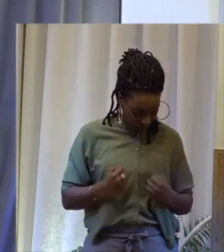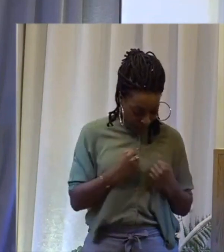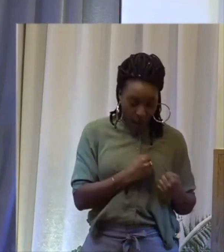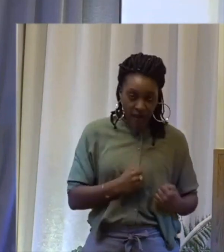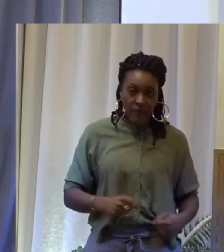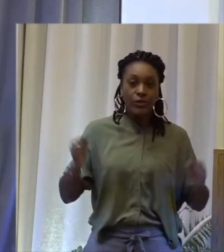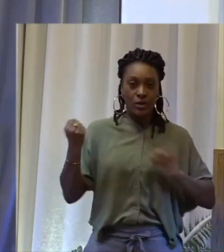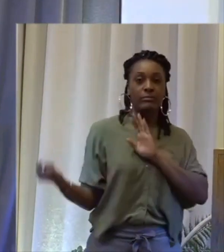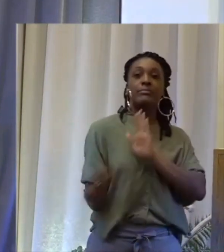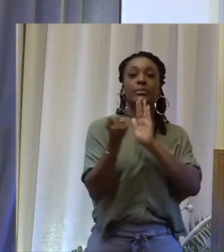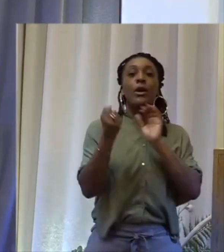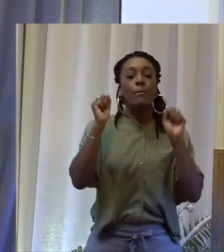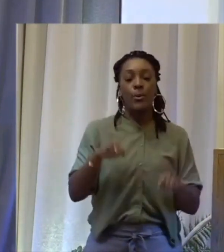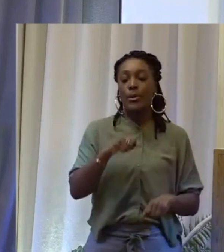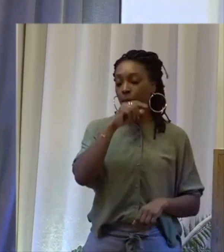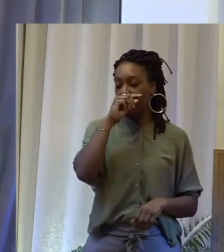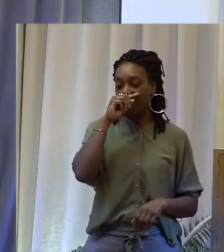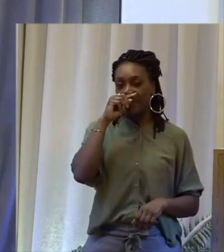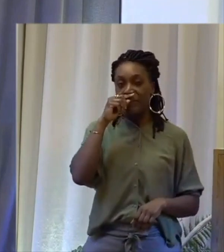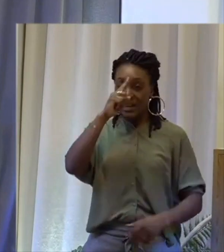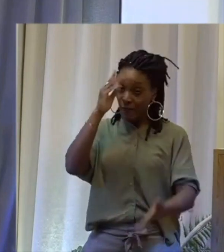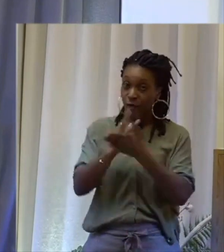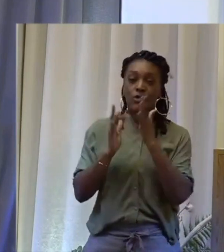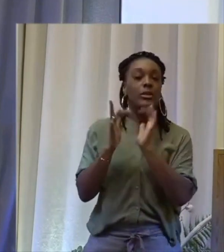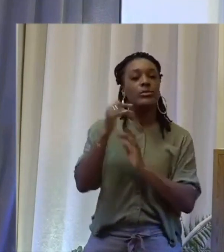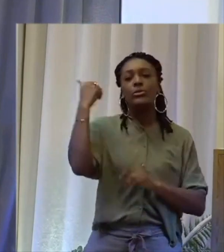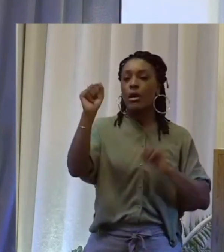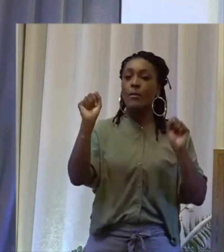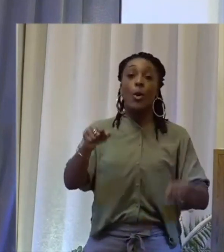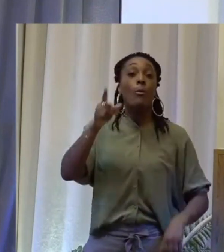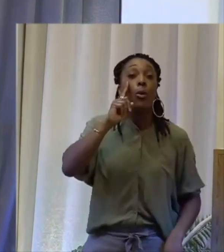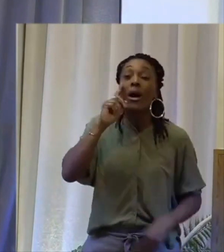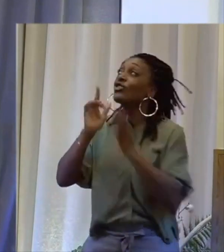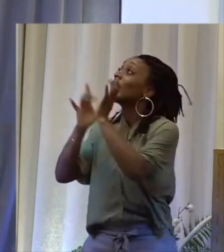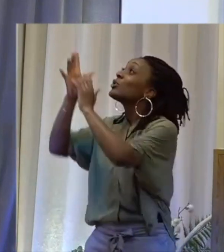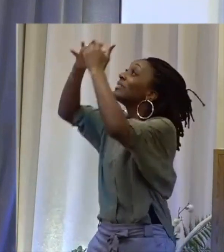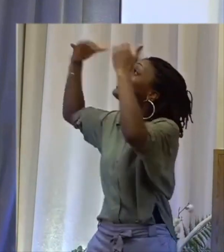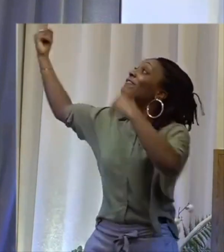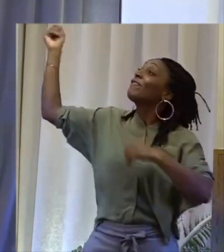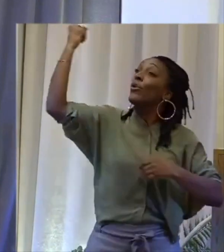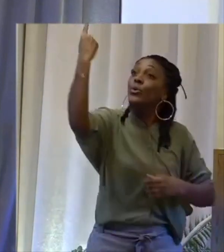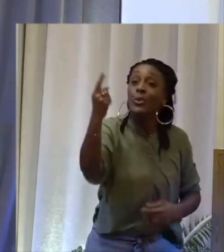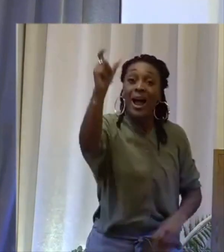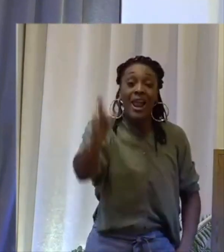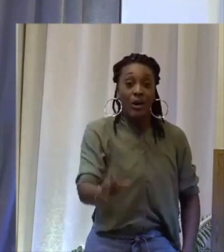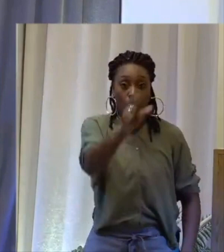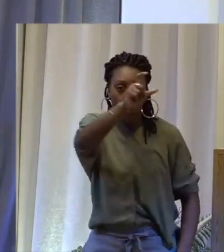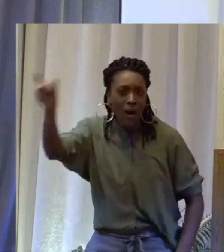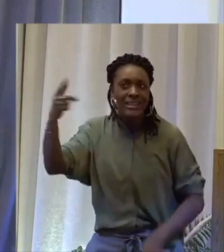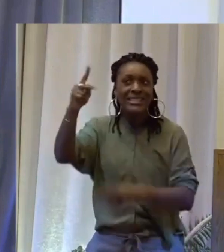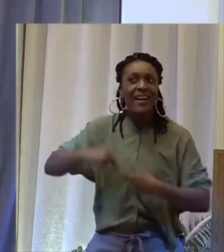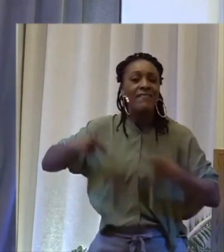foi en Jésus-Christ qui peut te justifier. Pourquoi ? Parce que Jésus est venu jusqu'à nous, donner sa vie. Il a marché en simple